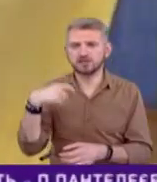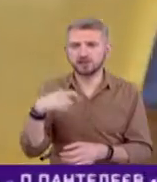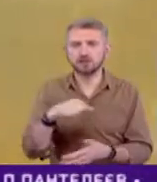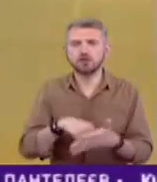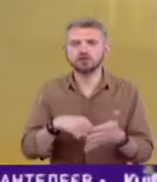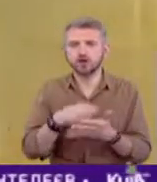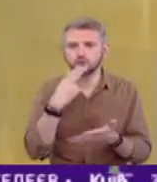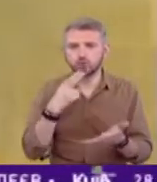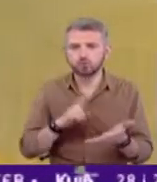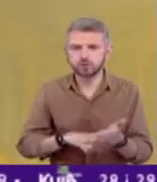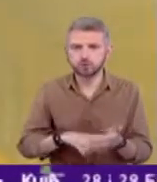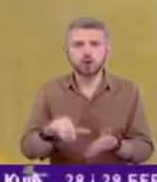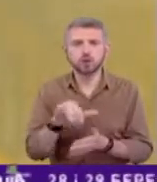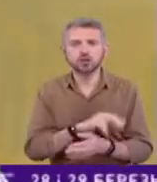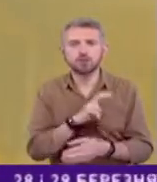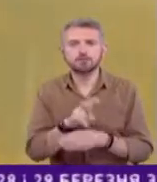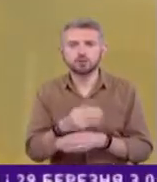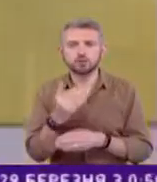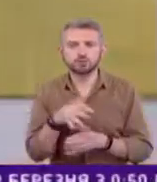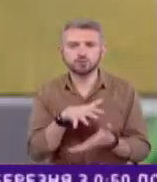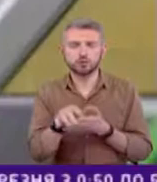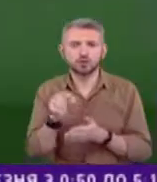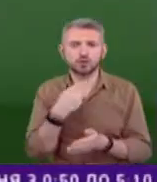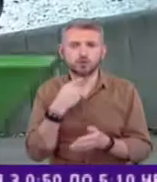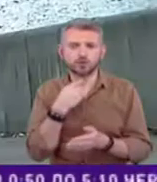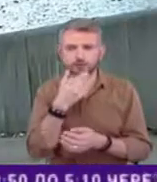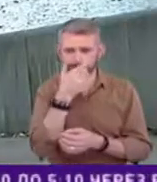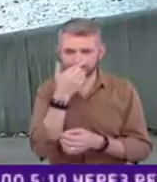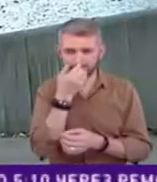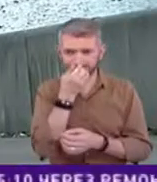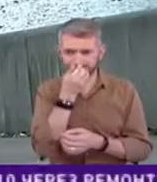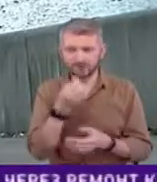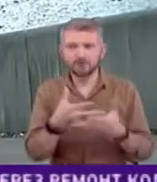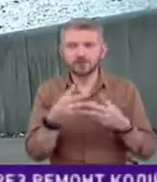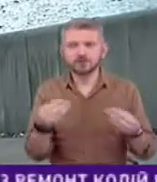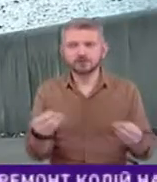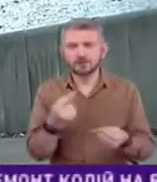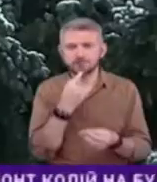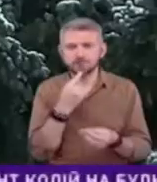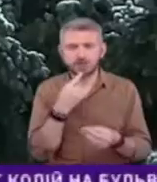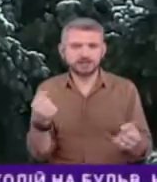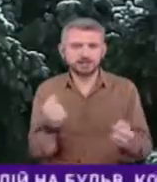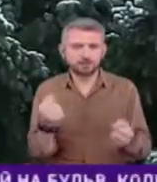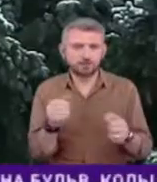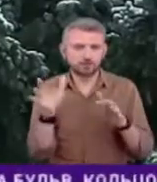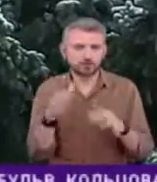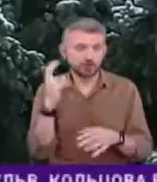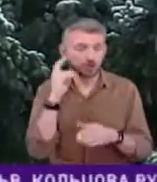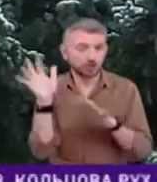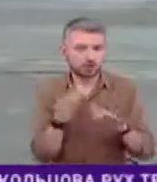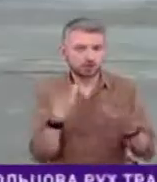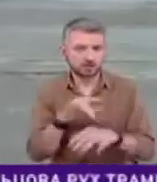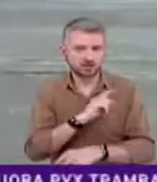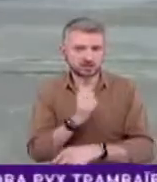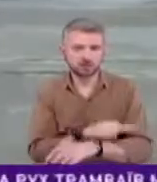через прописку. Куди підуть їхні голоси? Весна приміряла зимові шати, столицю засипало рясним